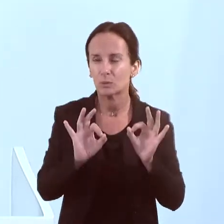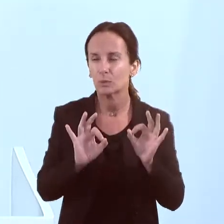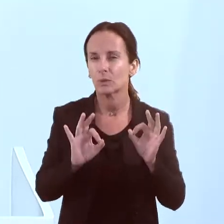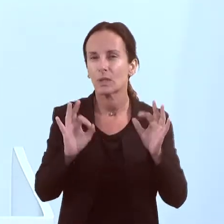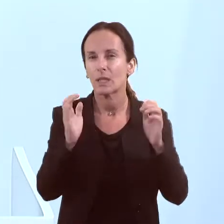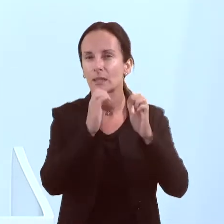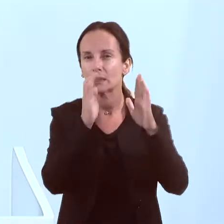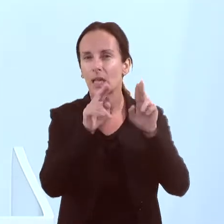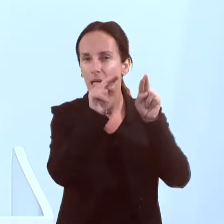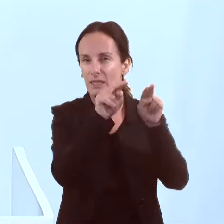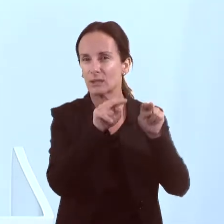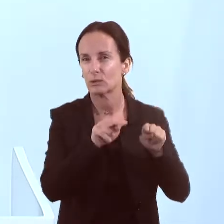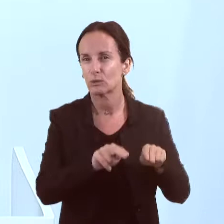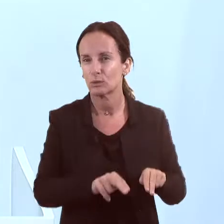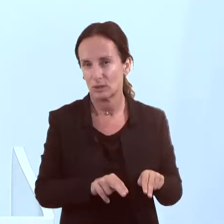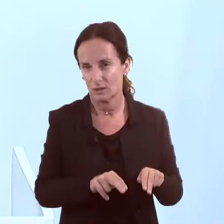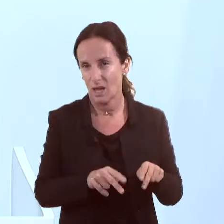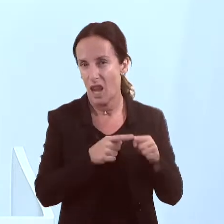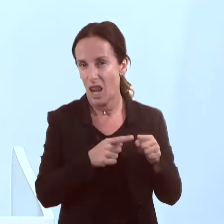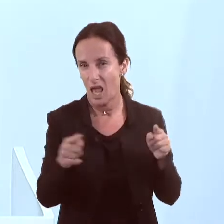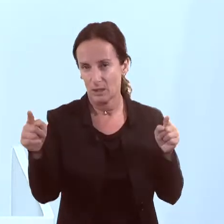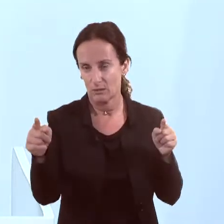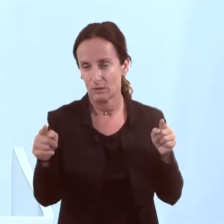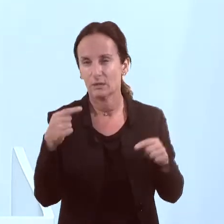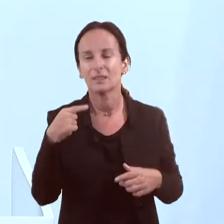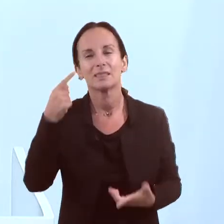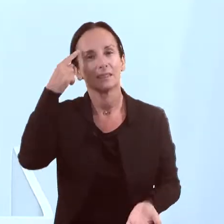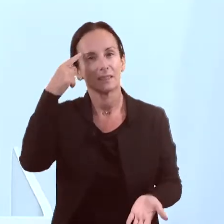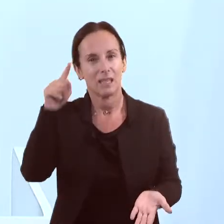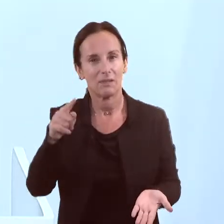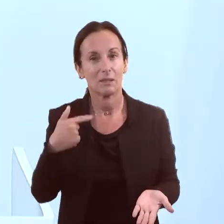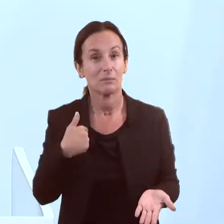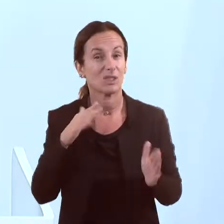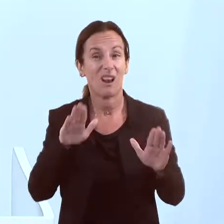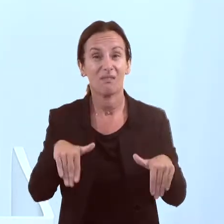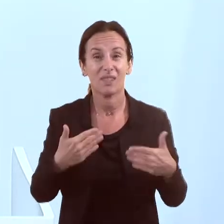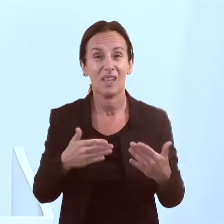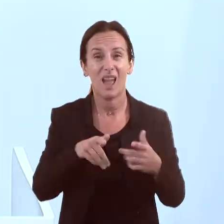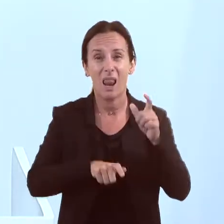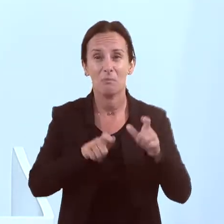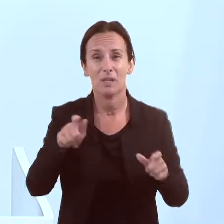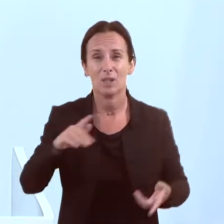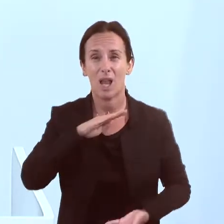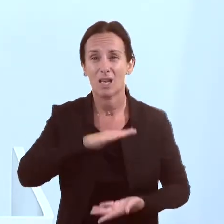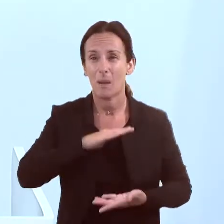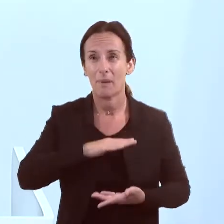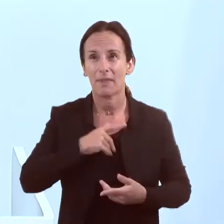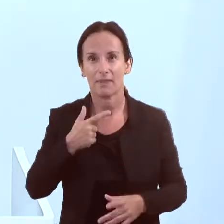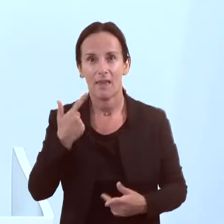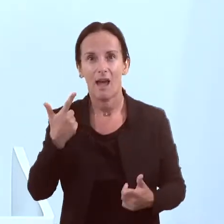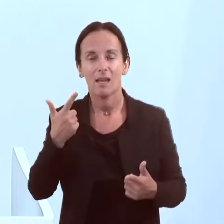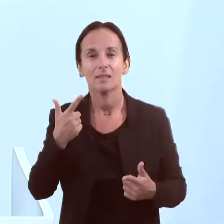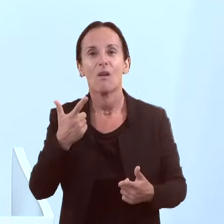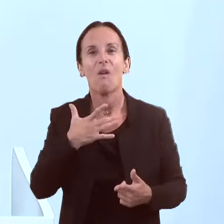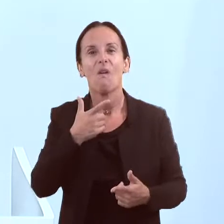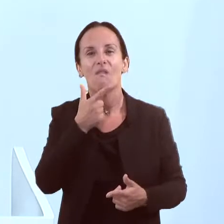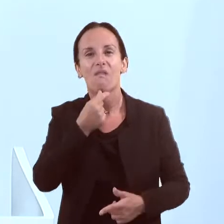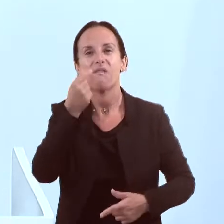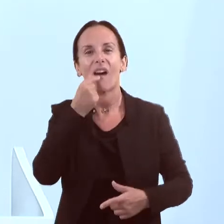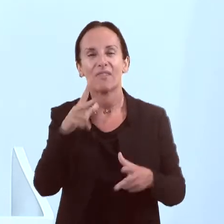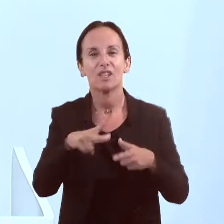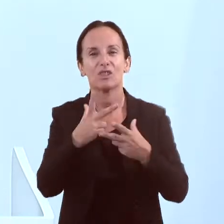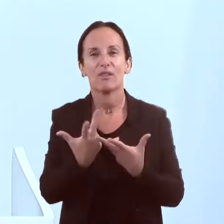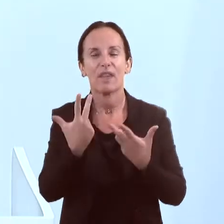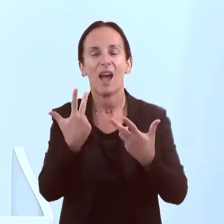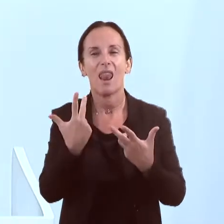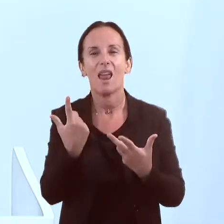institucionalització de llarga durada. Sabem que invalida la capacitat de reincorporació social i sabem que aquesta no és la